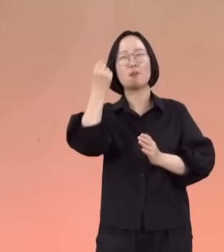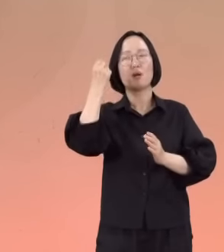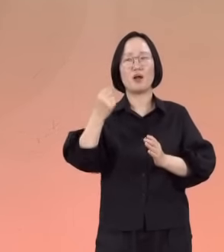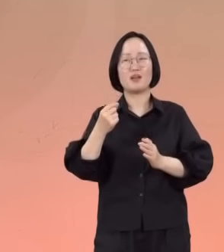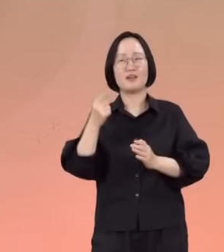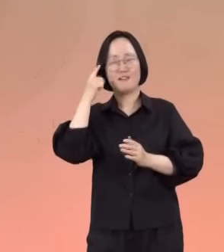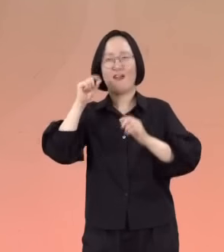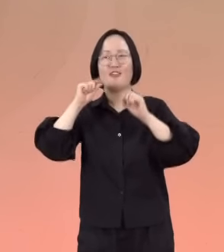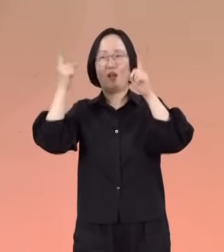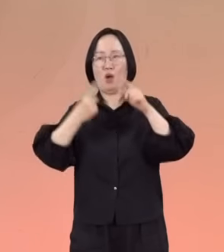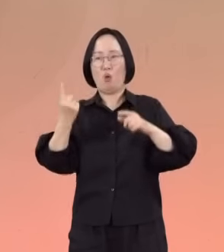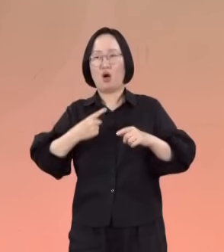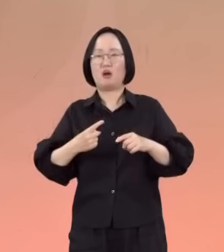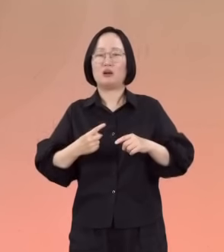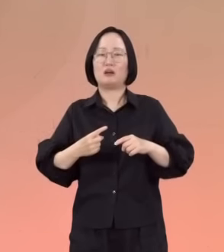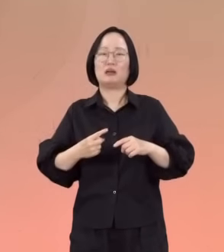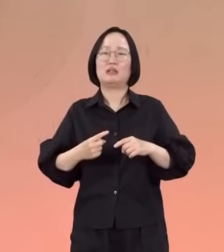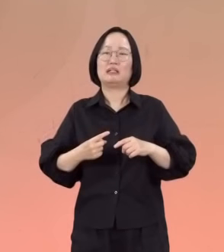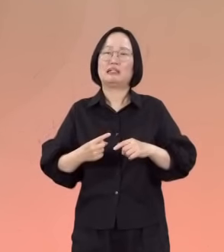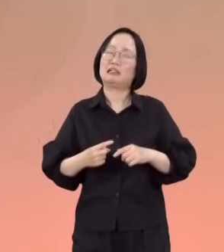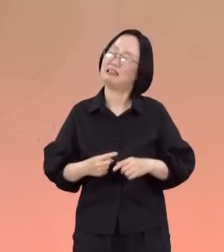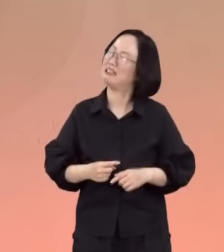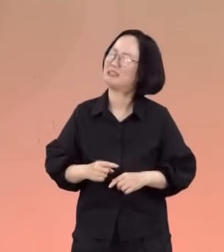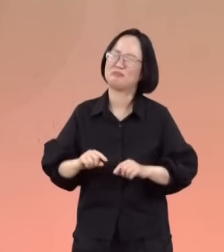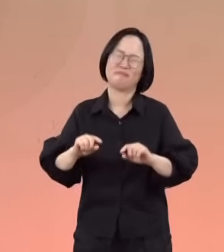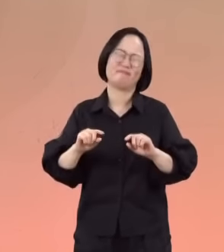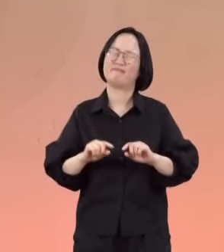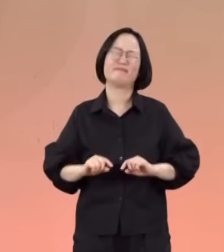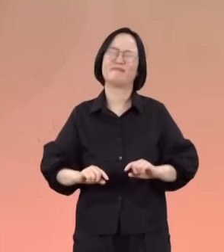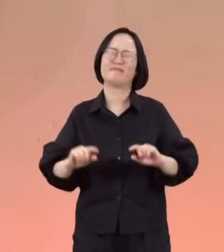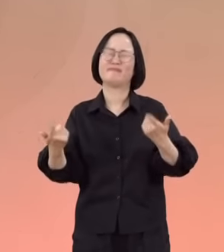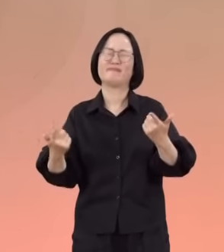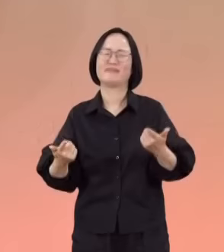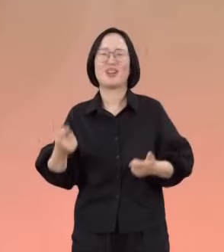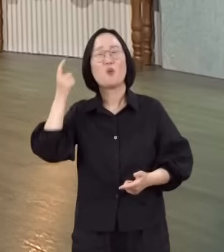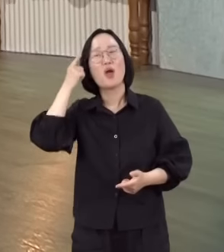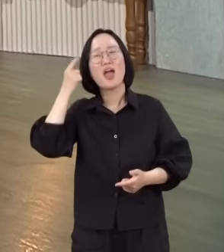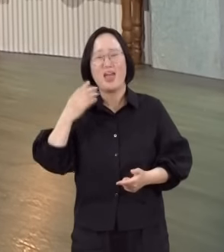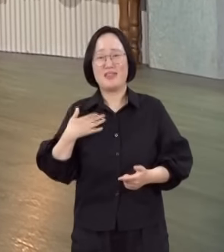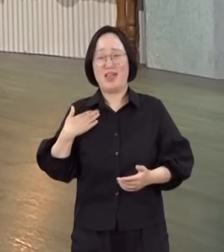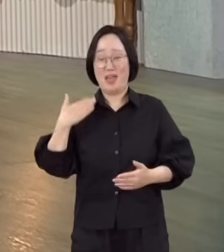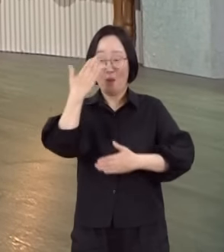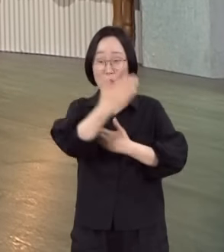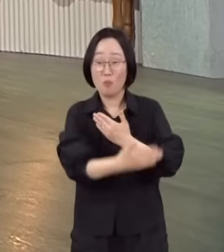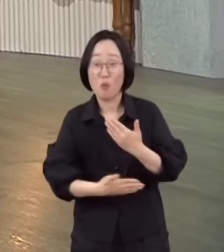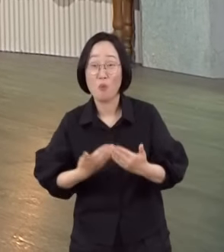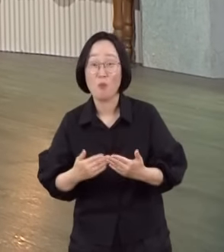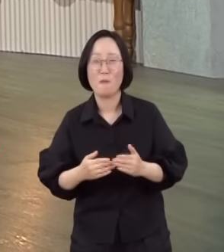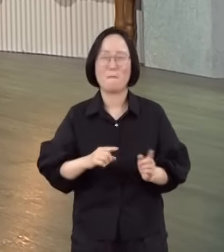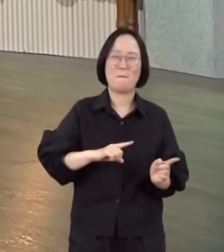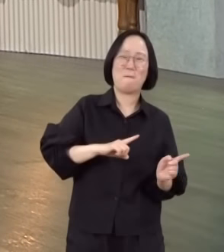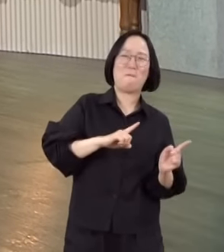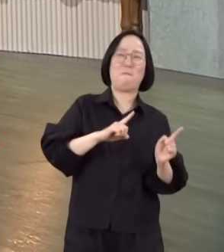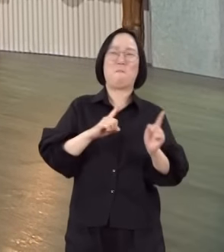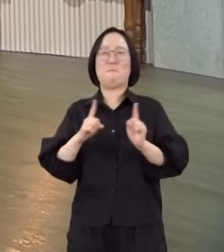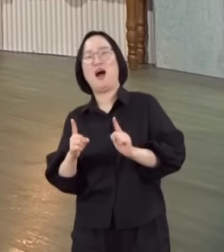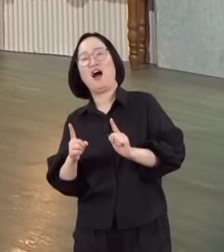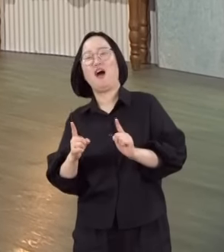아 아이고 아이고 역시 업장만은 중생은 어쩔 수 없어요 몸 건강해지니까